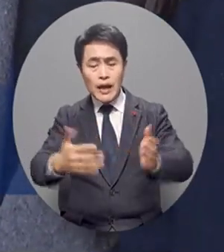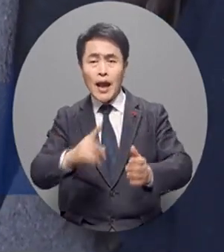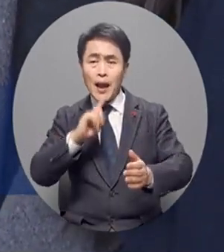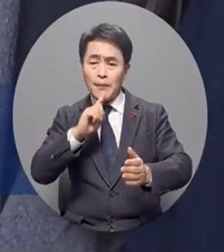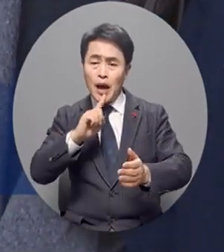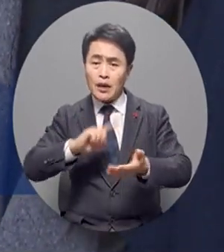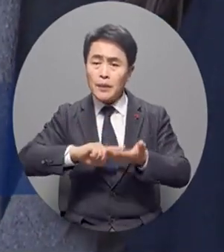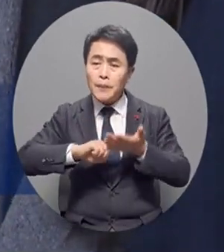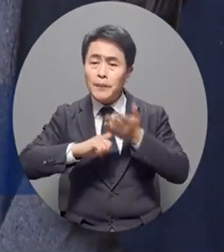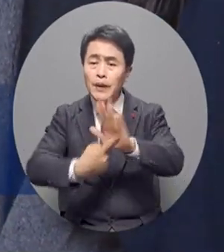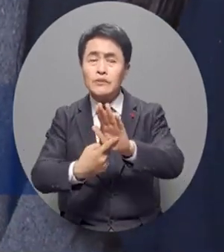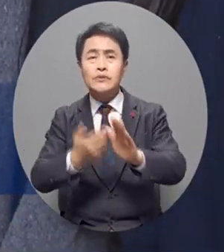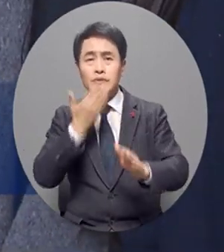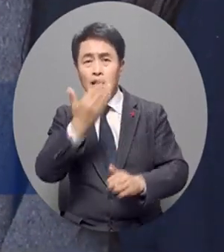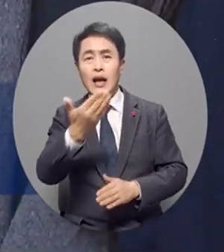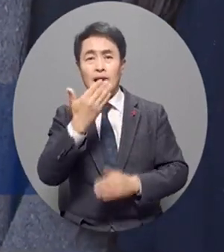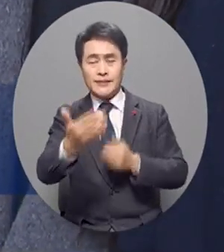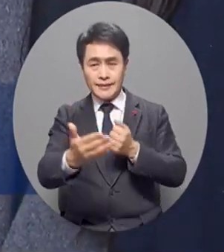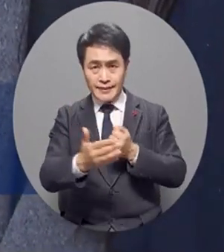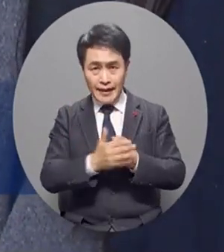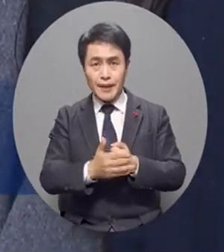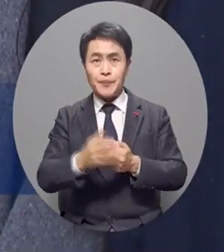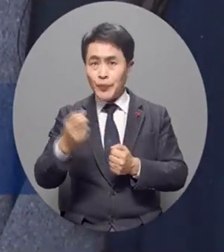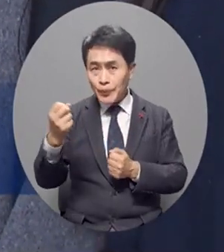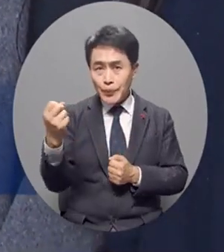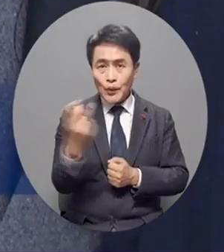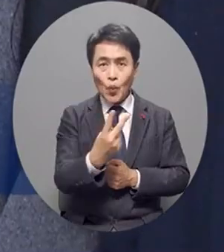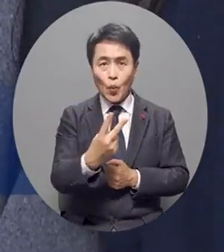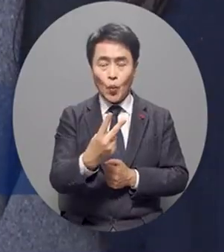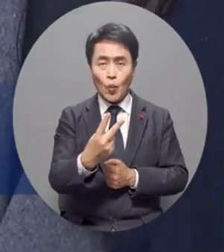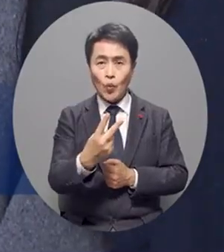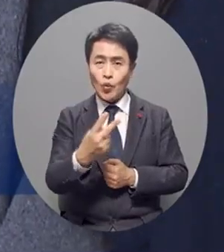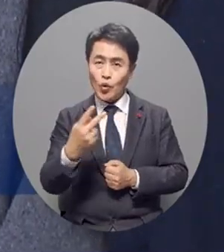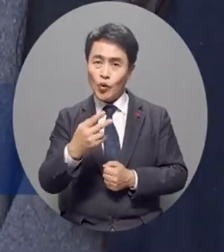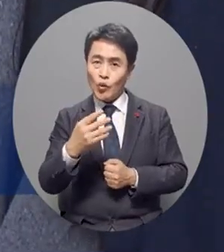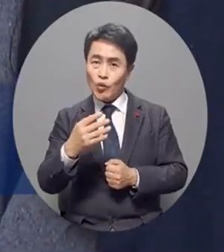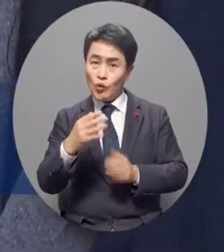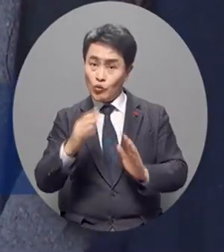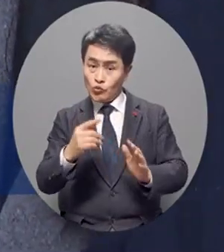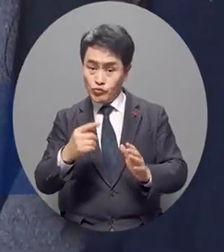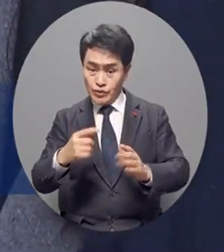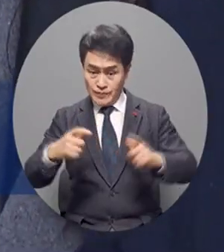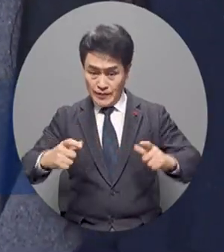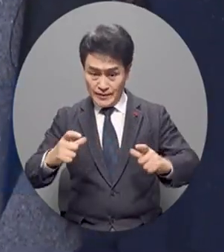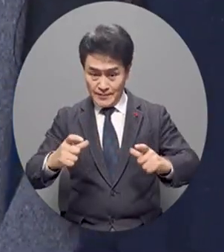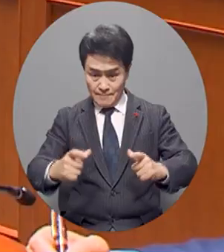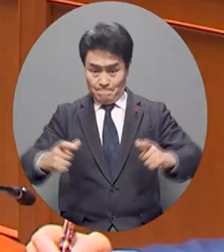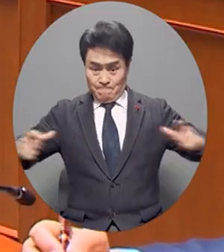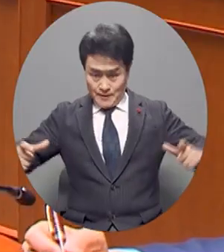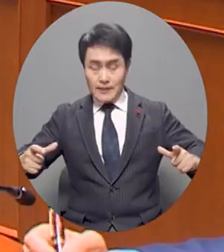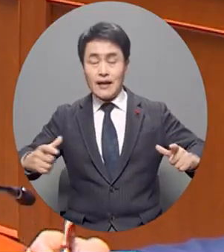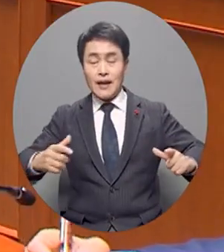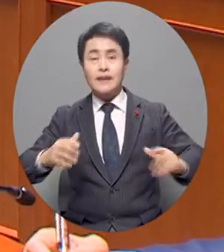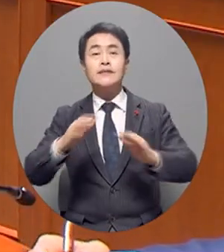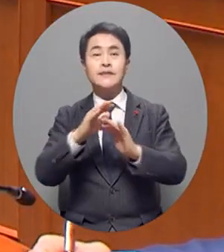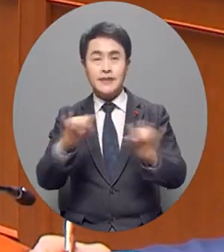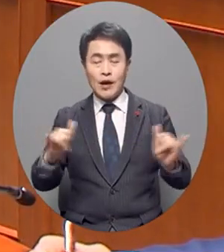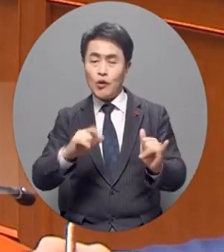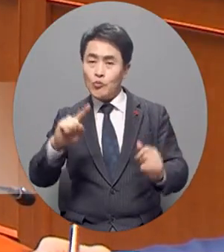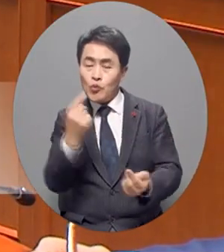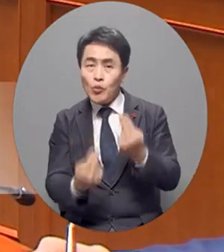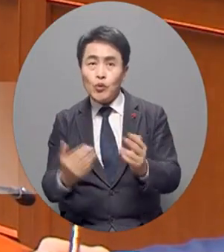있는 분, 그리고 또 우리 외연을 확장할 수 있는 분.